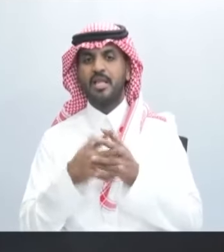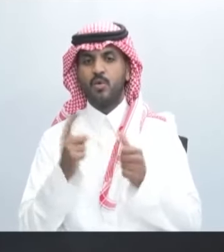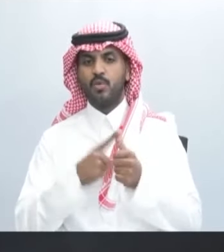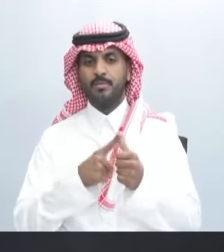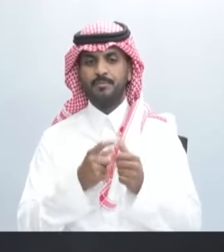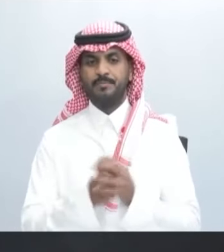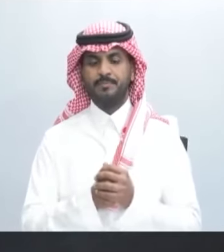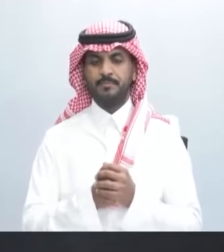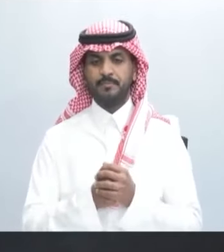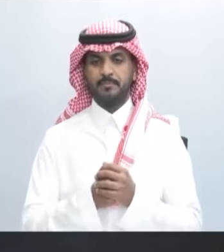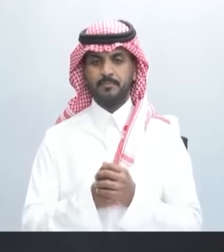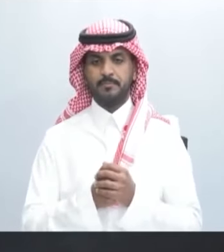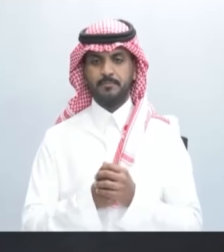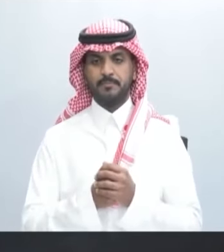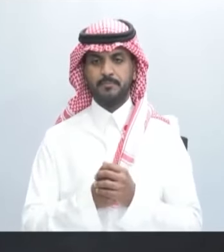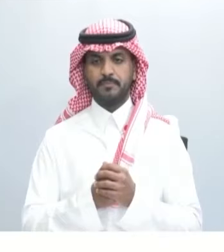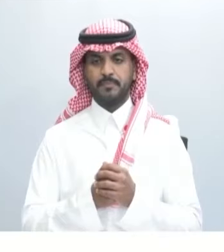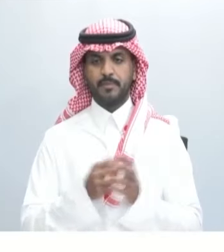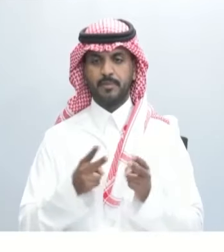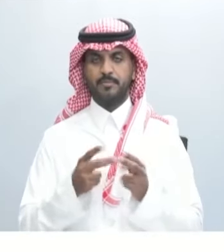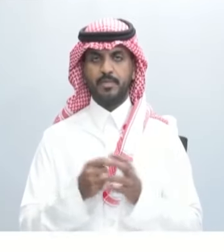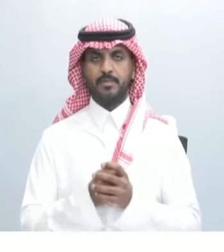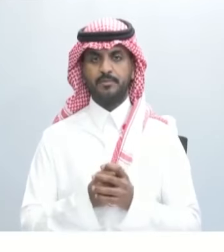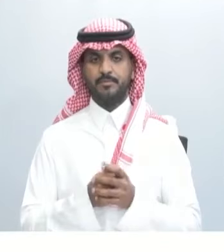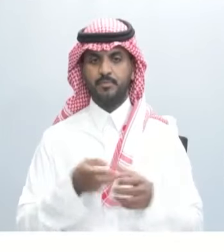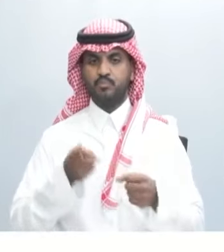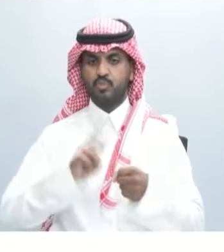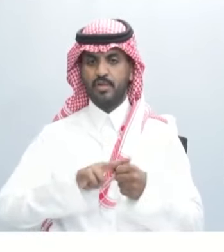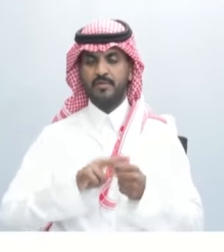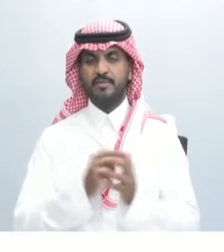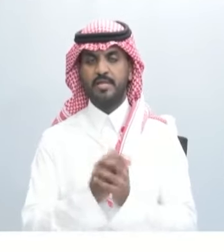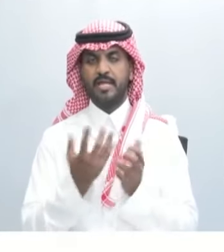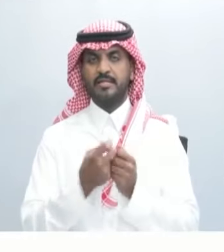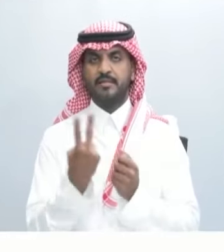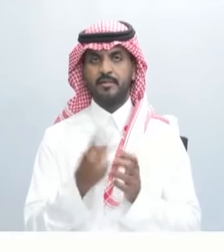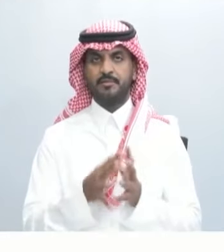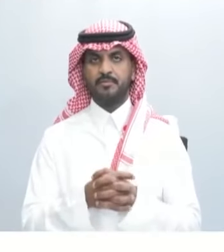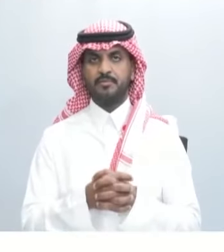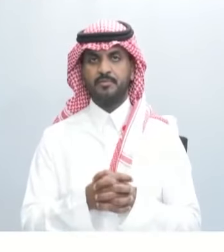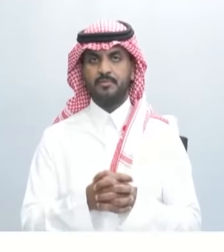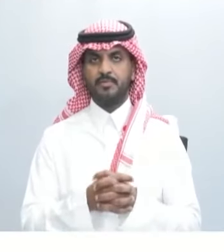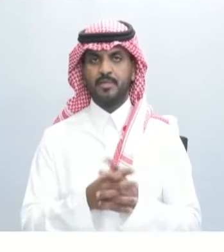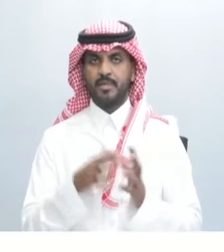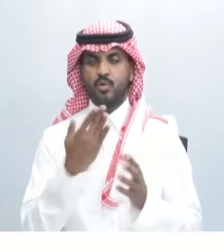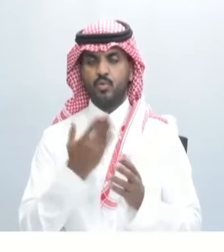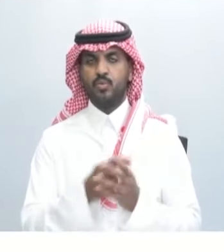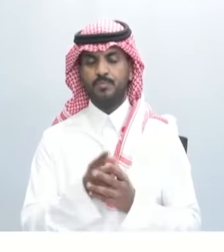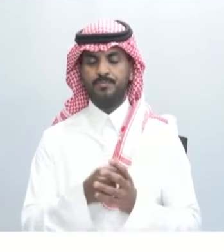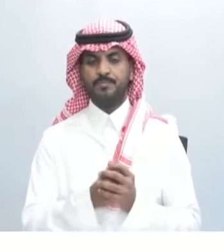مبدعين بارك الله فيكم اذا نبدا بمضاعفات العدد اثنان فنقول ابنائي بناتي انها اثنان